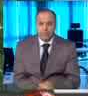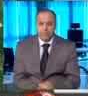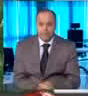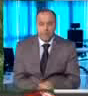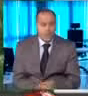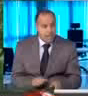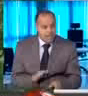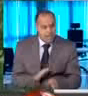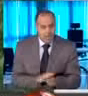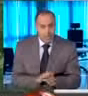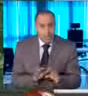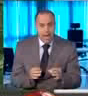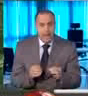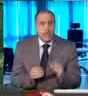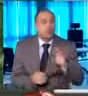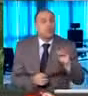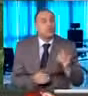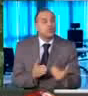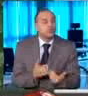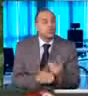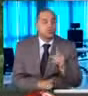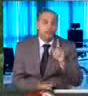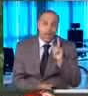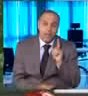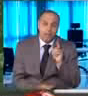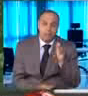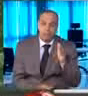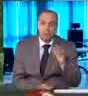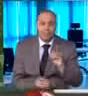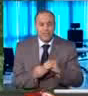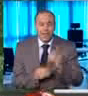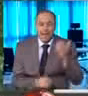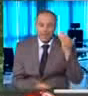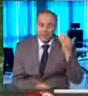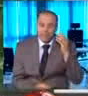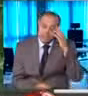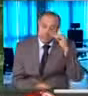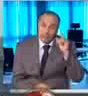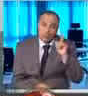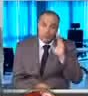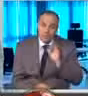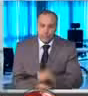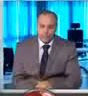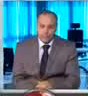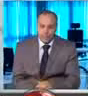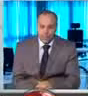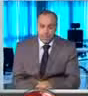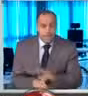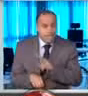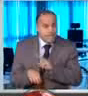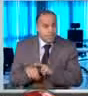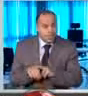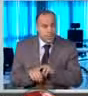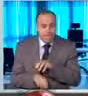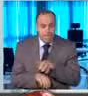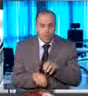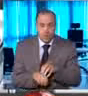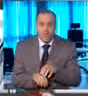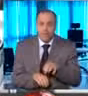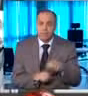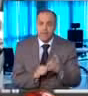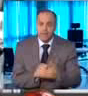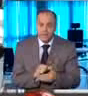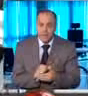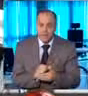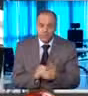بداية حلان أسواق جديدة ننساو بها المشاكل نتاع السنين اللي فاتت الكل إن شاء الله. حسب المسؤولين في المندوبية الجهوية